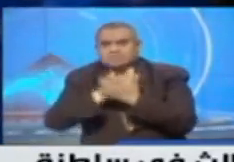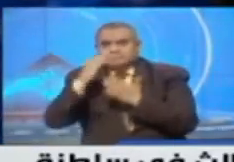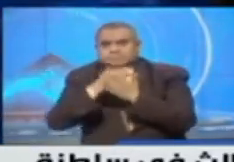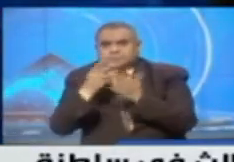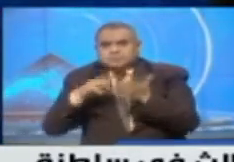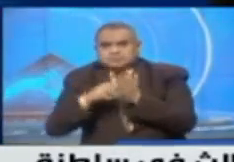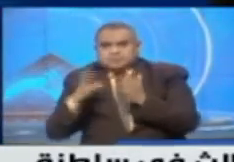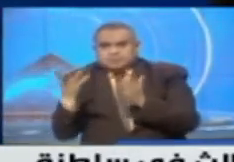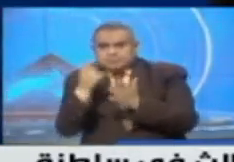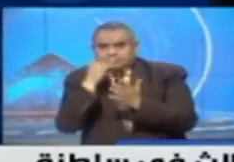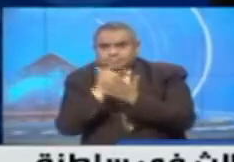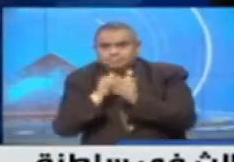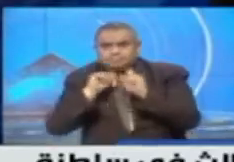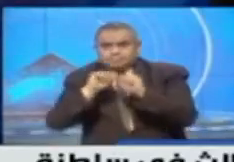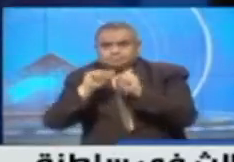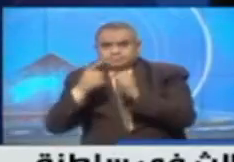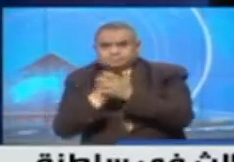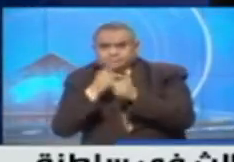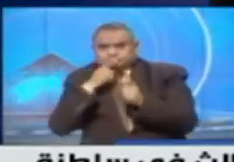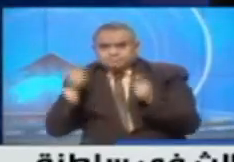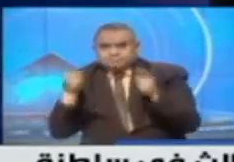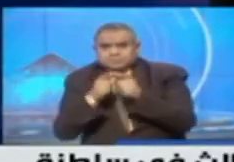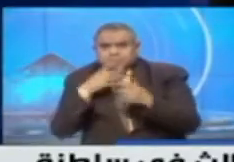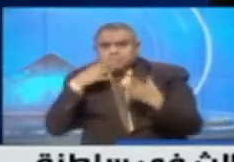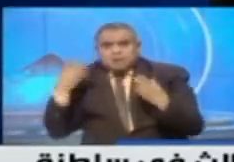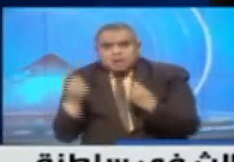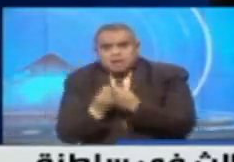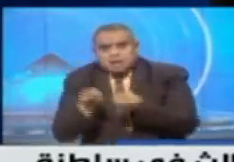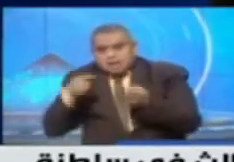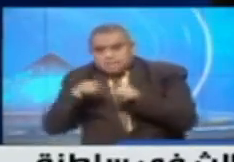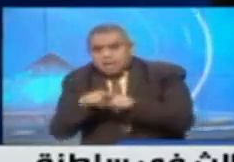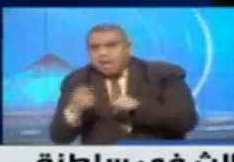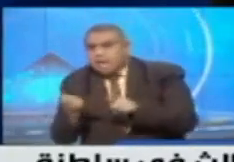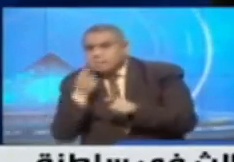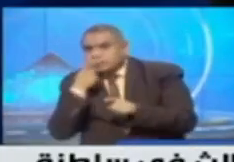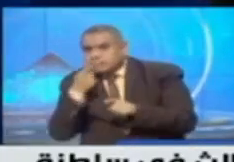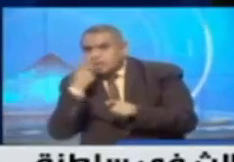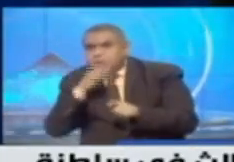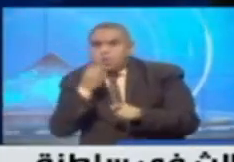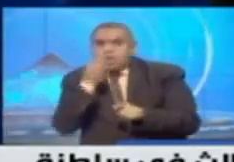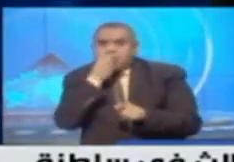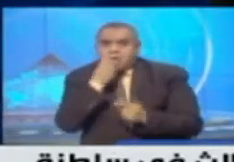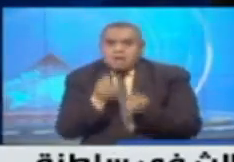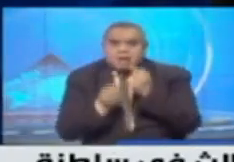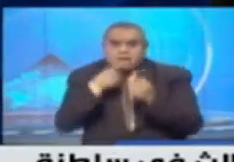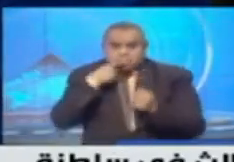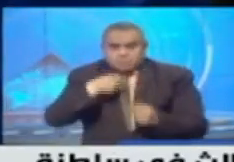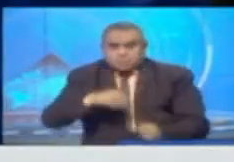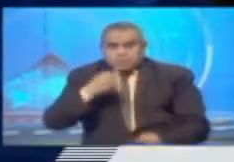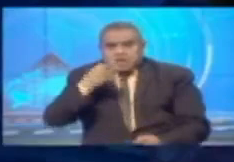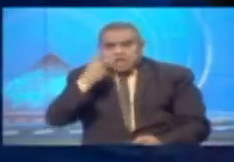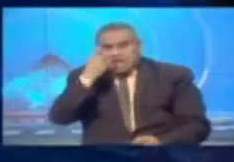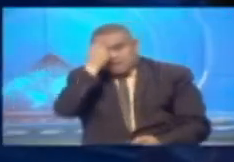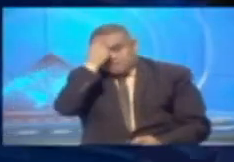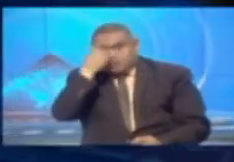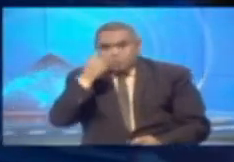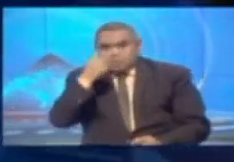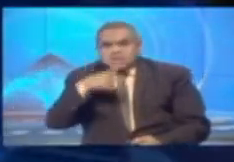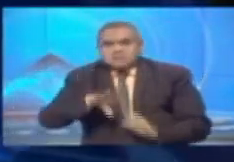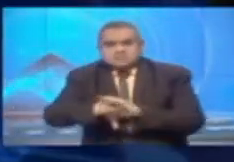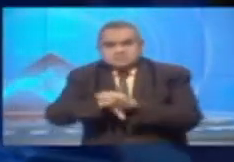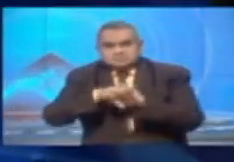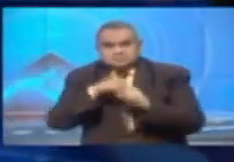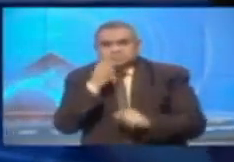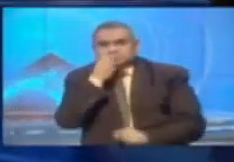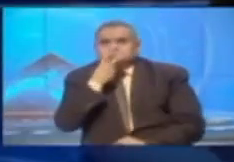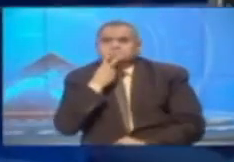تقليل الكمية الإجمالية لمضادات الميكروبات المستخدمة في نظام الأغذية الزراعية بحلول عام